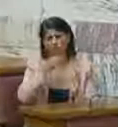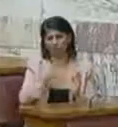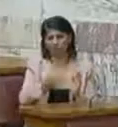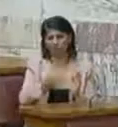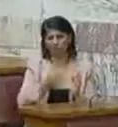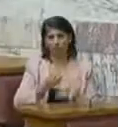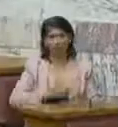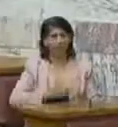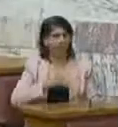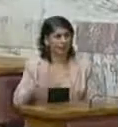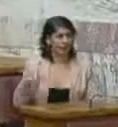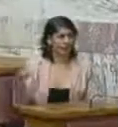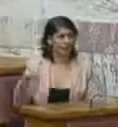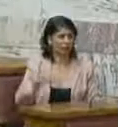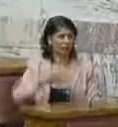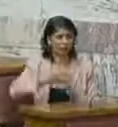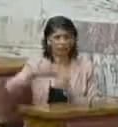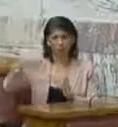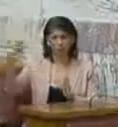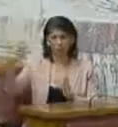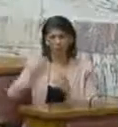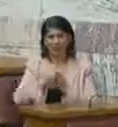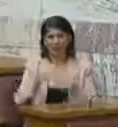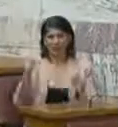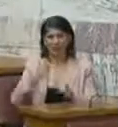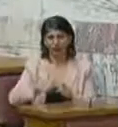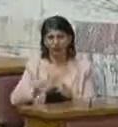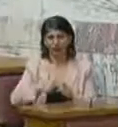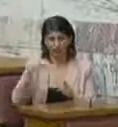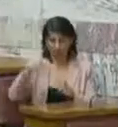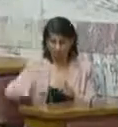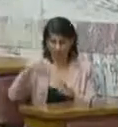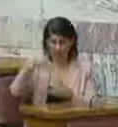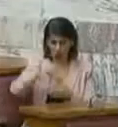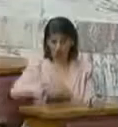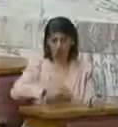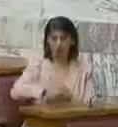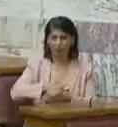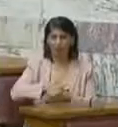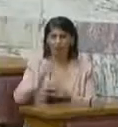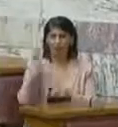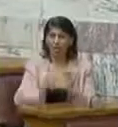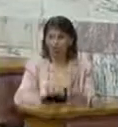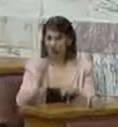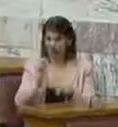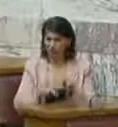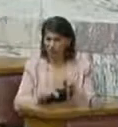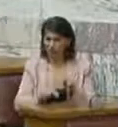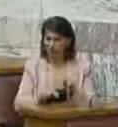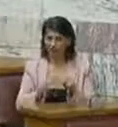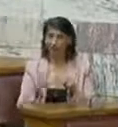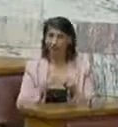Κύριοι συνάδελφοι του ΣΥΡΙΖΑ και των ΑΝΕΛ, σήμερα το βράδυ θα ψηφίσετε για τη